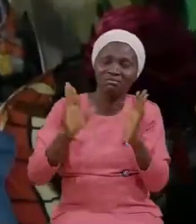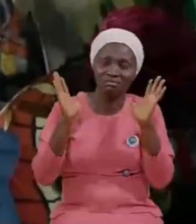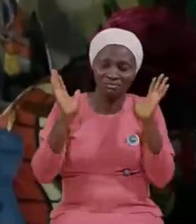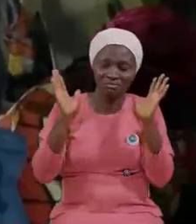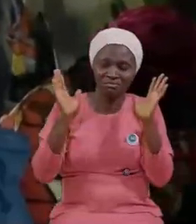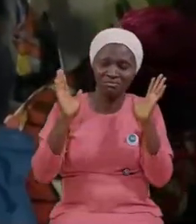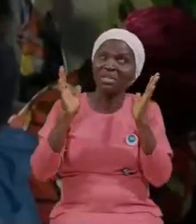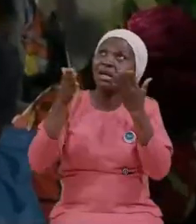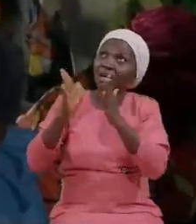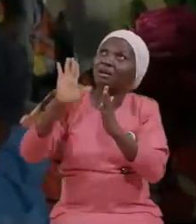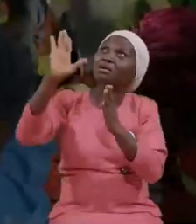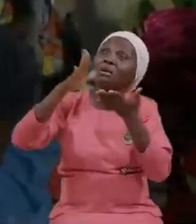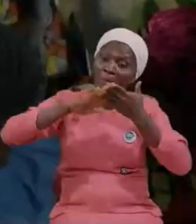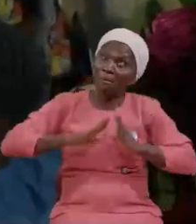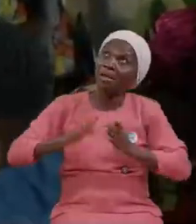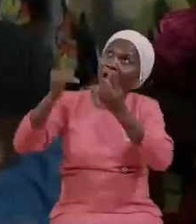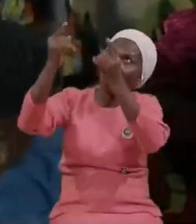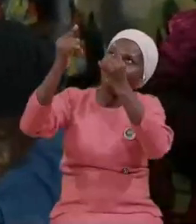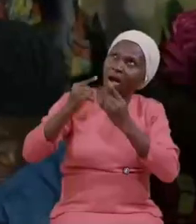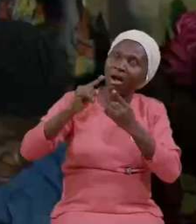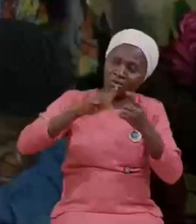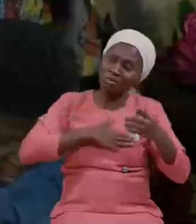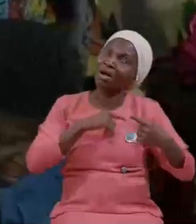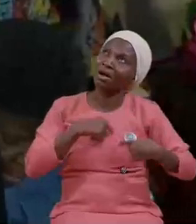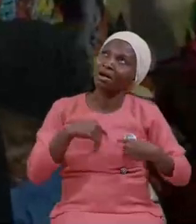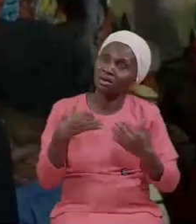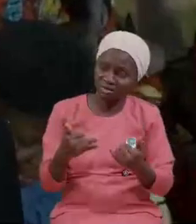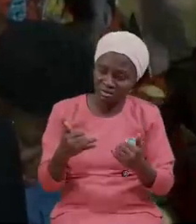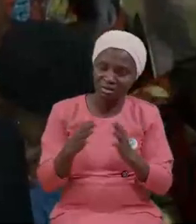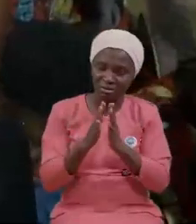Et que ta paix vienne dans mon cœur.